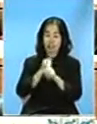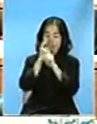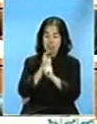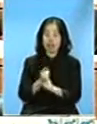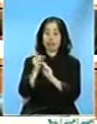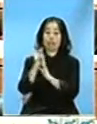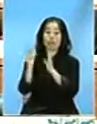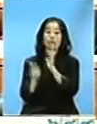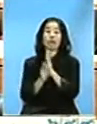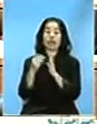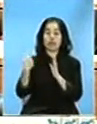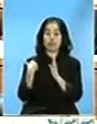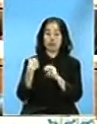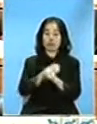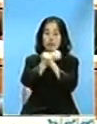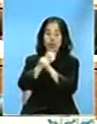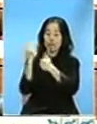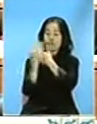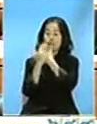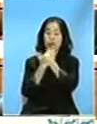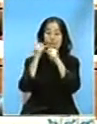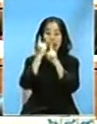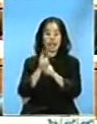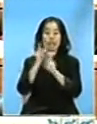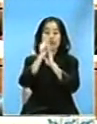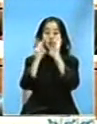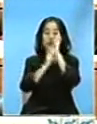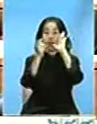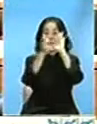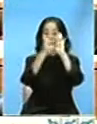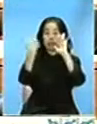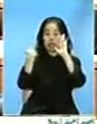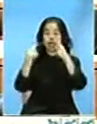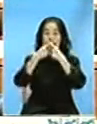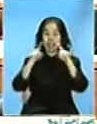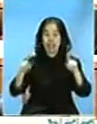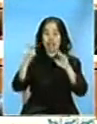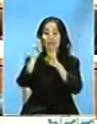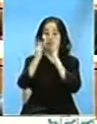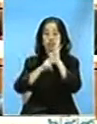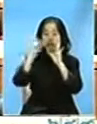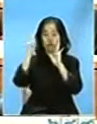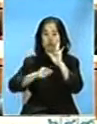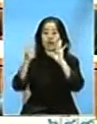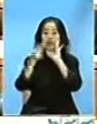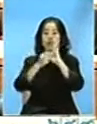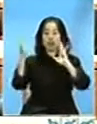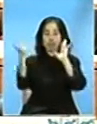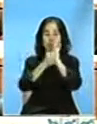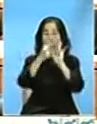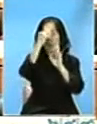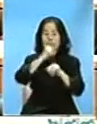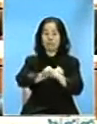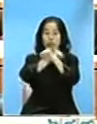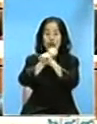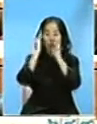ายนั้นได้รับการคุ้มครองตามกฎหมายอยู่แล้วเพียงแต่ว่ากฎหมายต้องเขียนเอาไว้รัฐธรรมนูญต้องเขียนเอาไว้เพื่อป้องกันไม่ให้คนที่ตั้ง